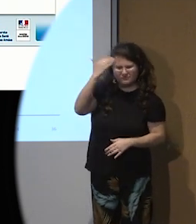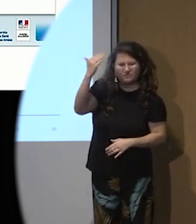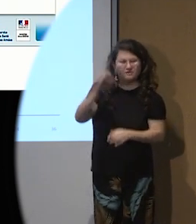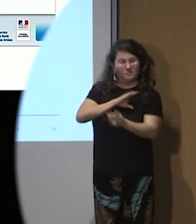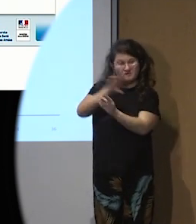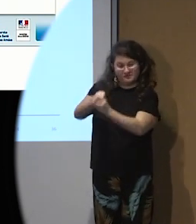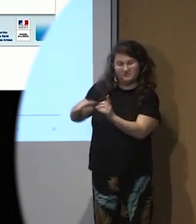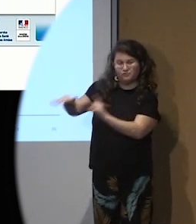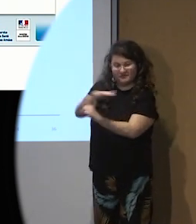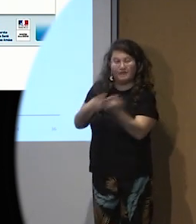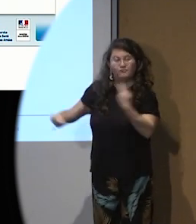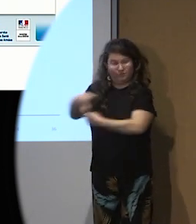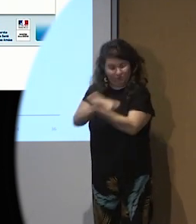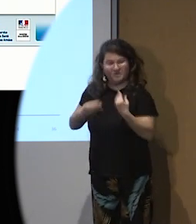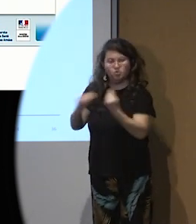sociétal et économique.